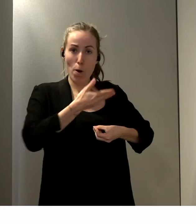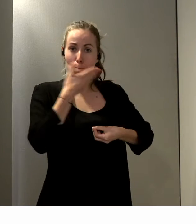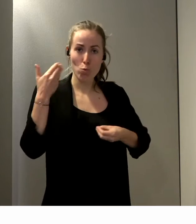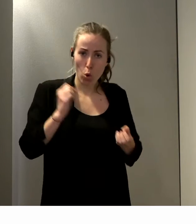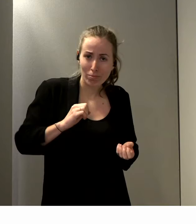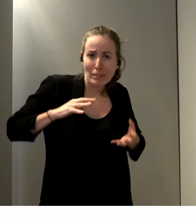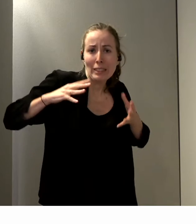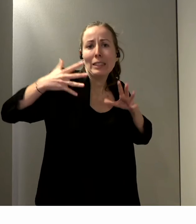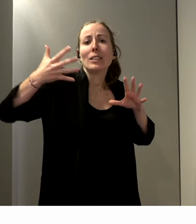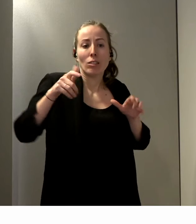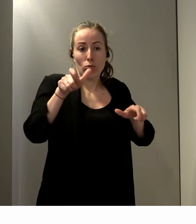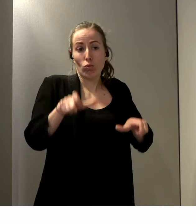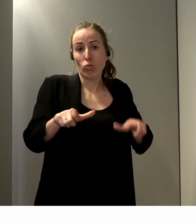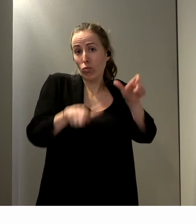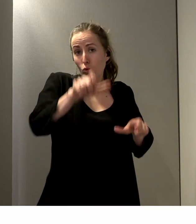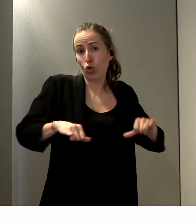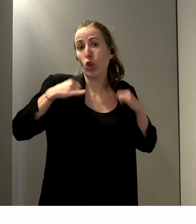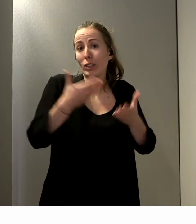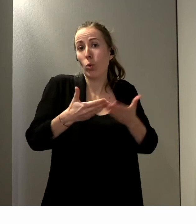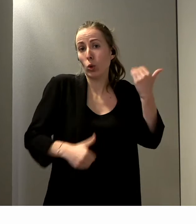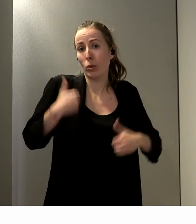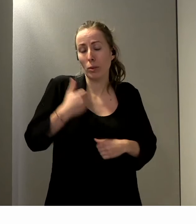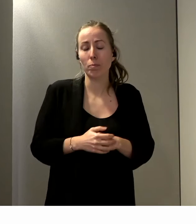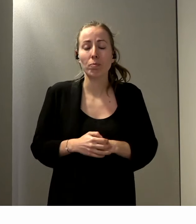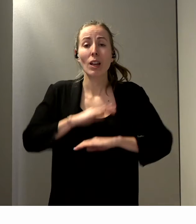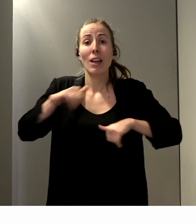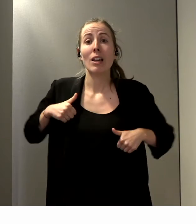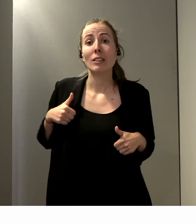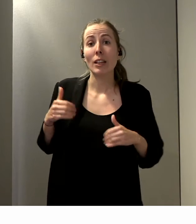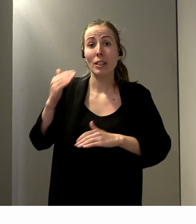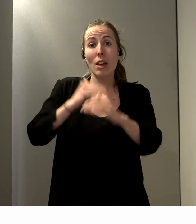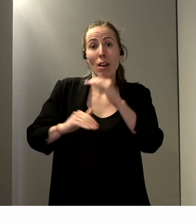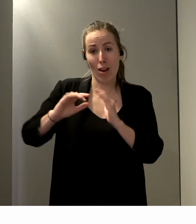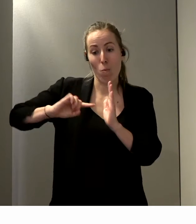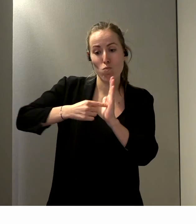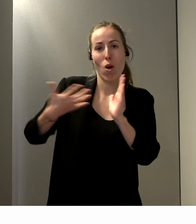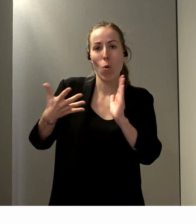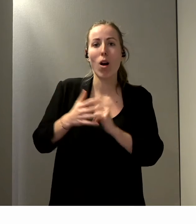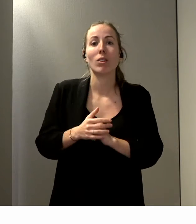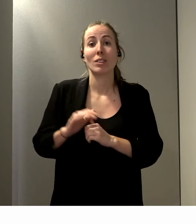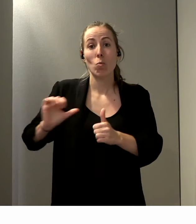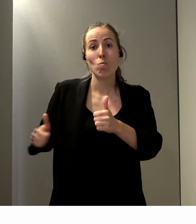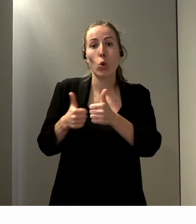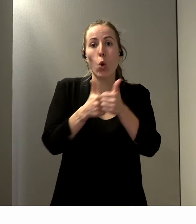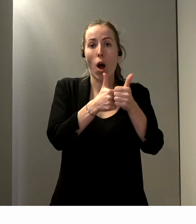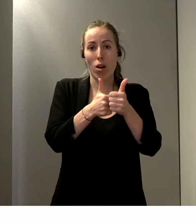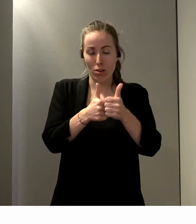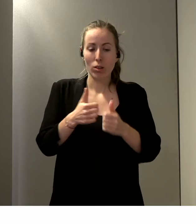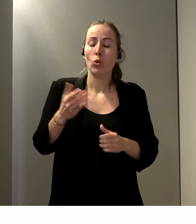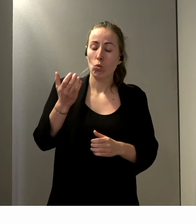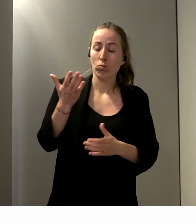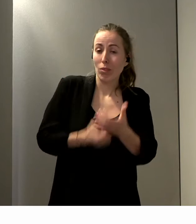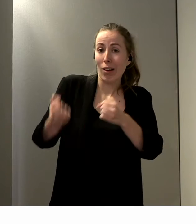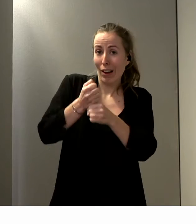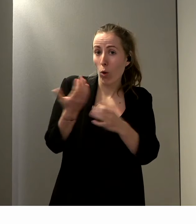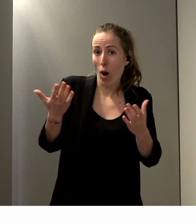en situation de handicap avec leurs spécificités. Un dernier point, le mentorat. On a lancé, dans le cadre d'un jeune une solution, le plan Un jeune, un mentor. Pour